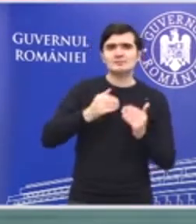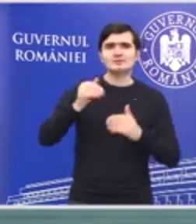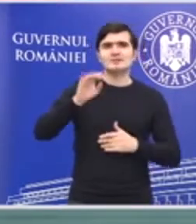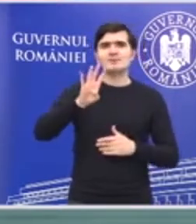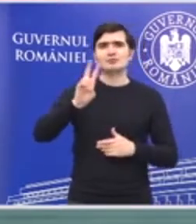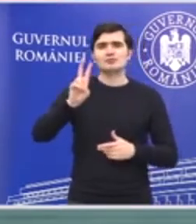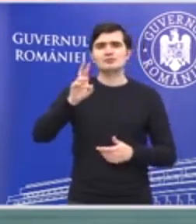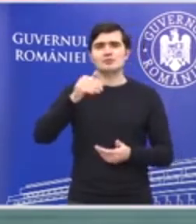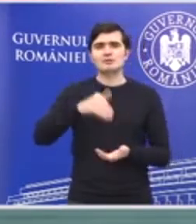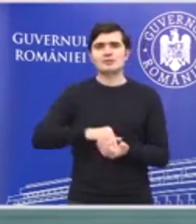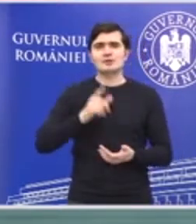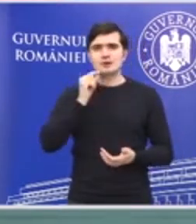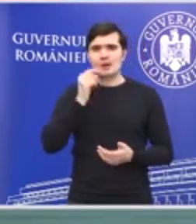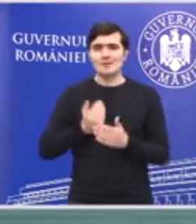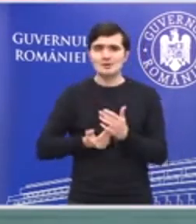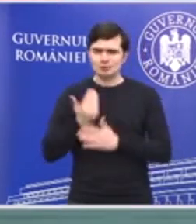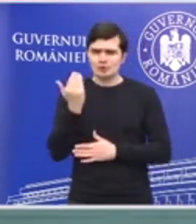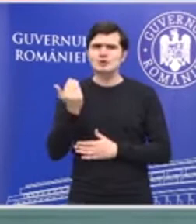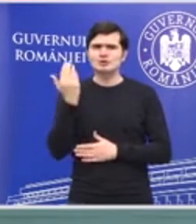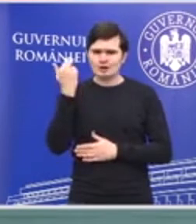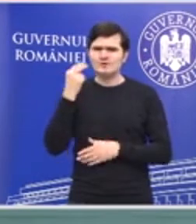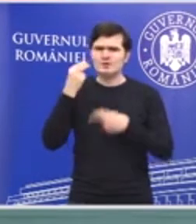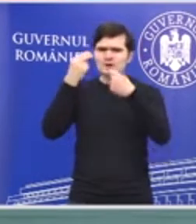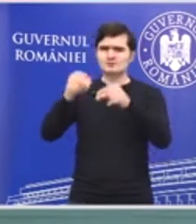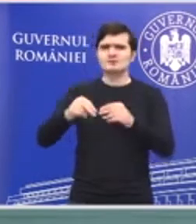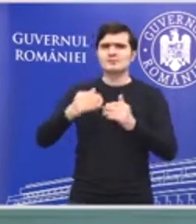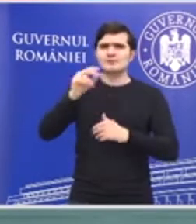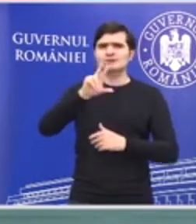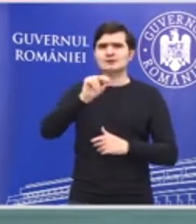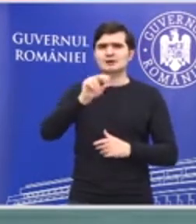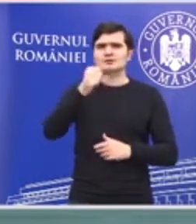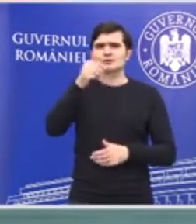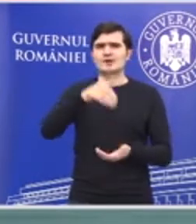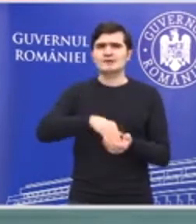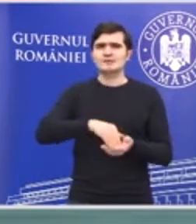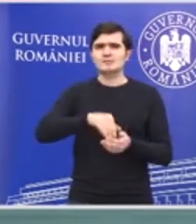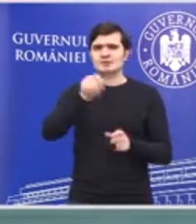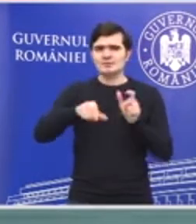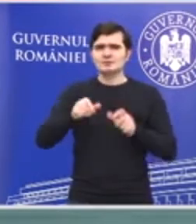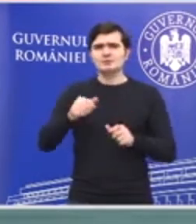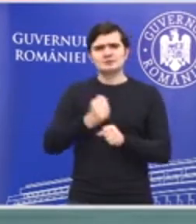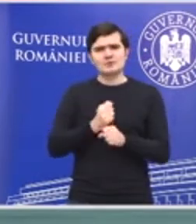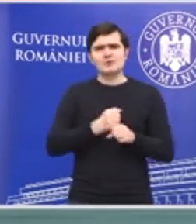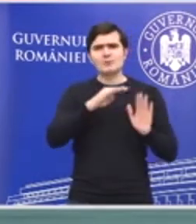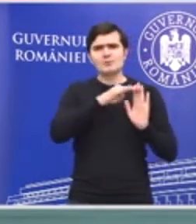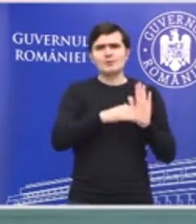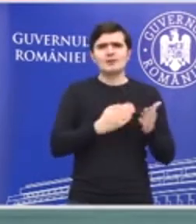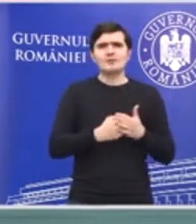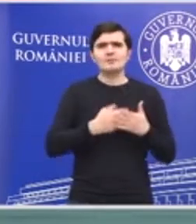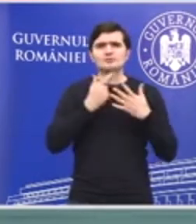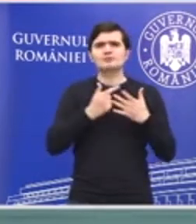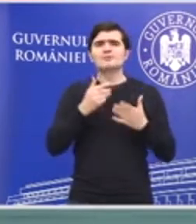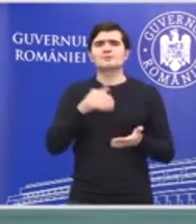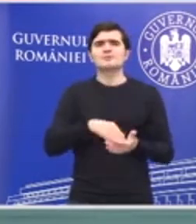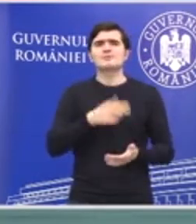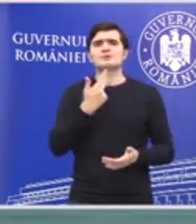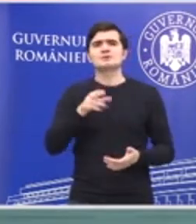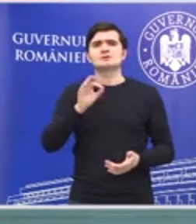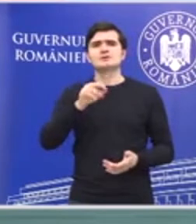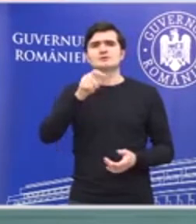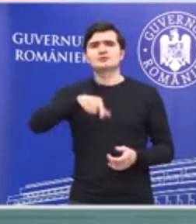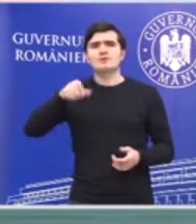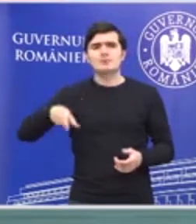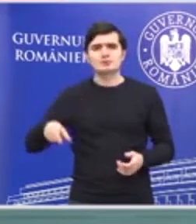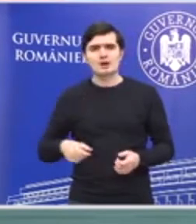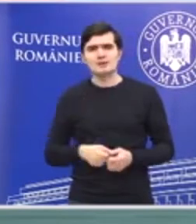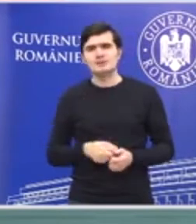persoane noi, au fost notificate peste 31.000 de persoane și programate 17.350 de persoane,